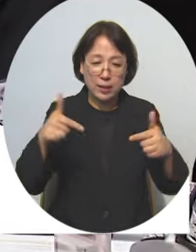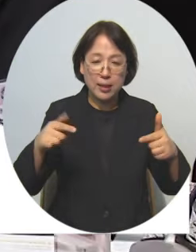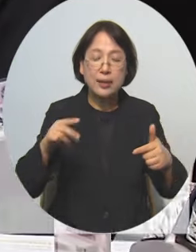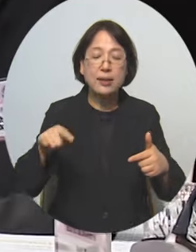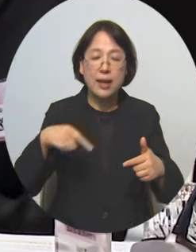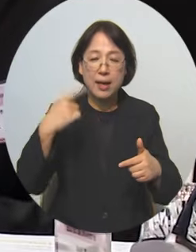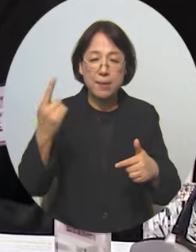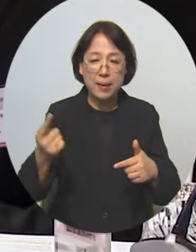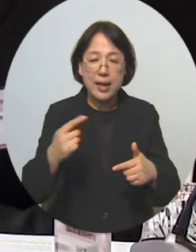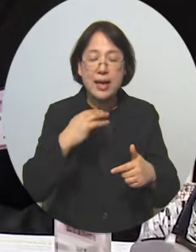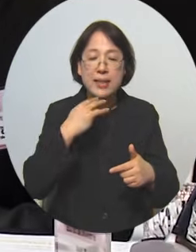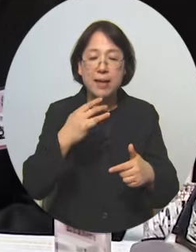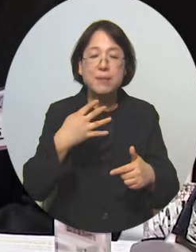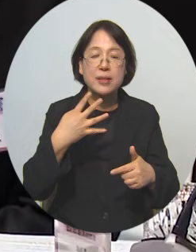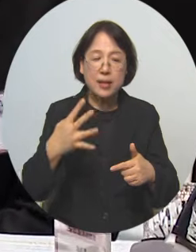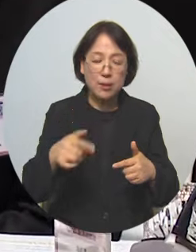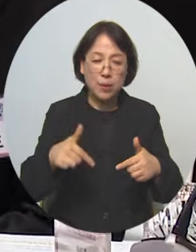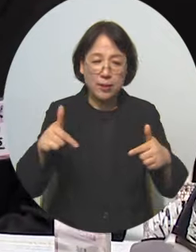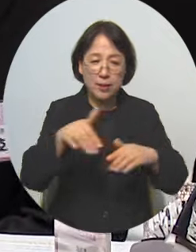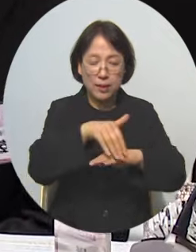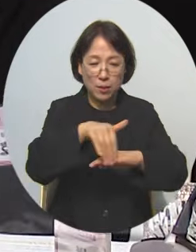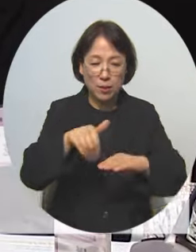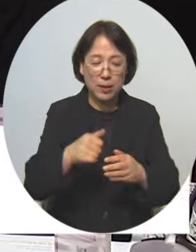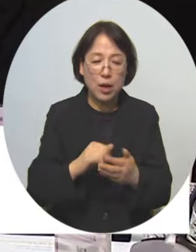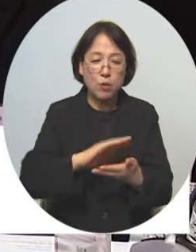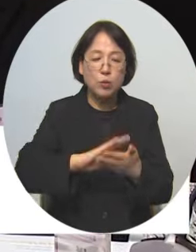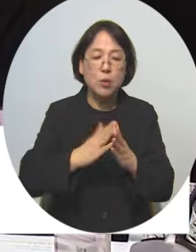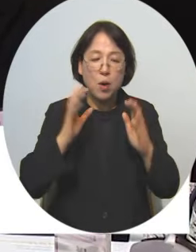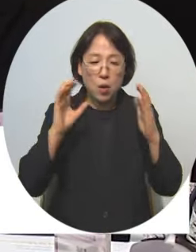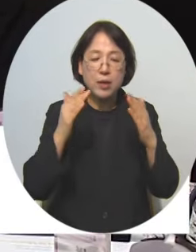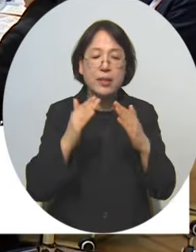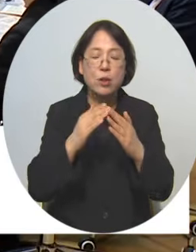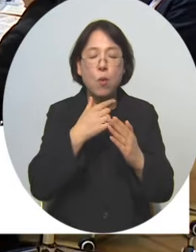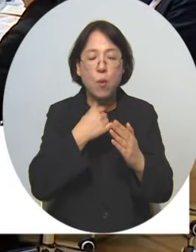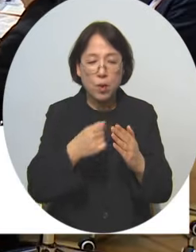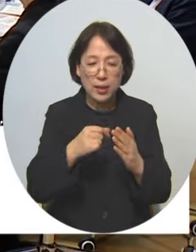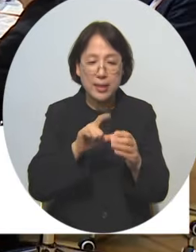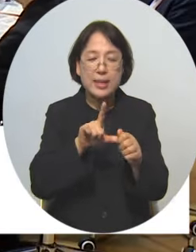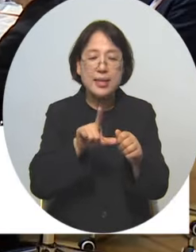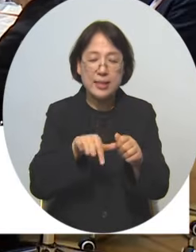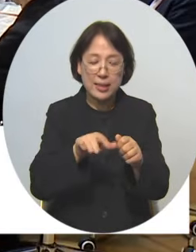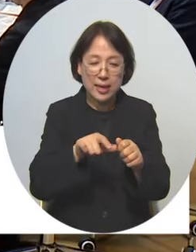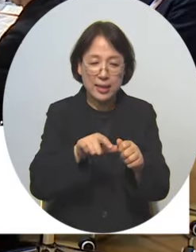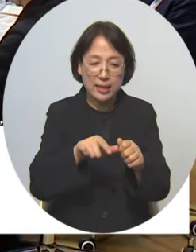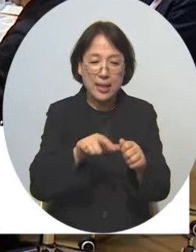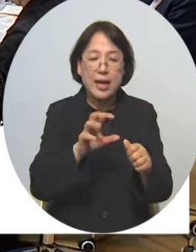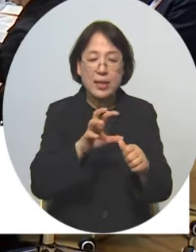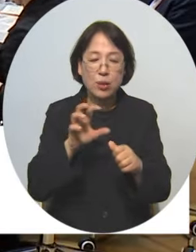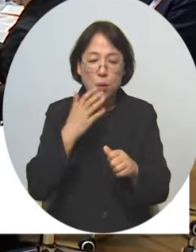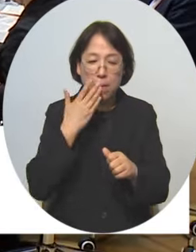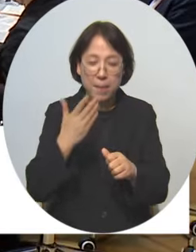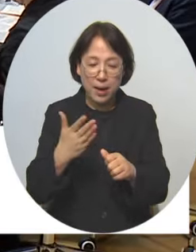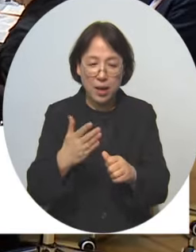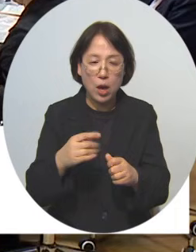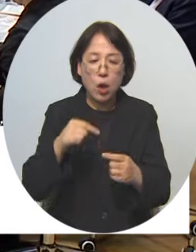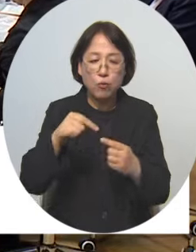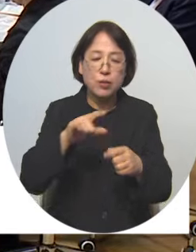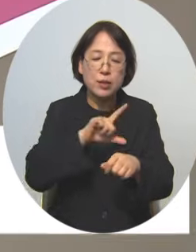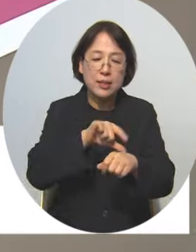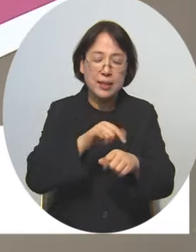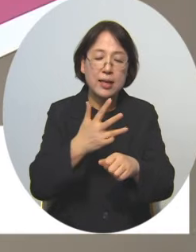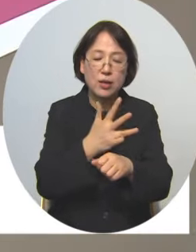확대한다는 계획입니다. 아울러 유치원과 어린이집을 누구나 원하는 만큼 이용할 수 있도록 기본 운영시간